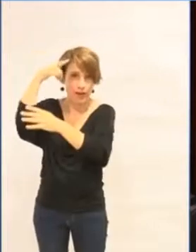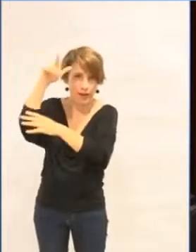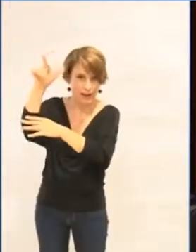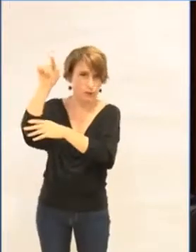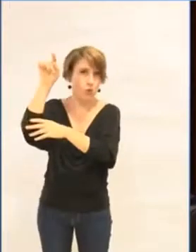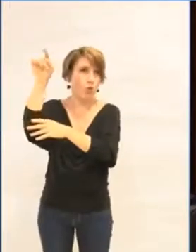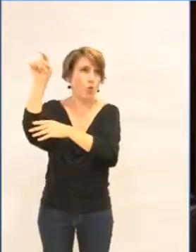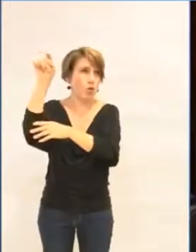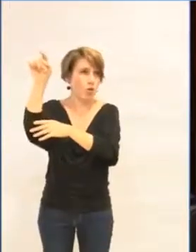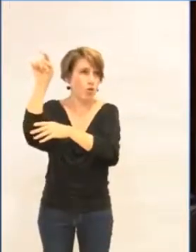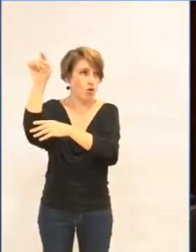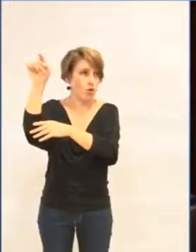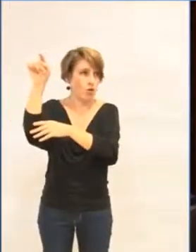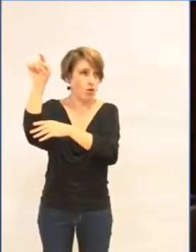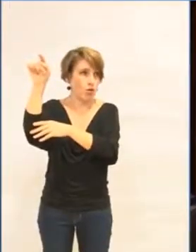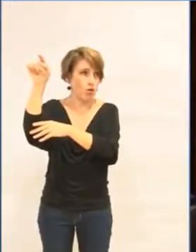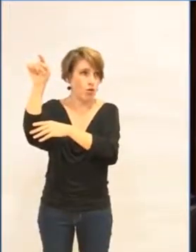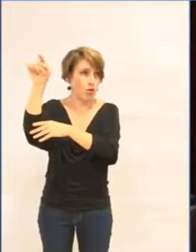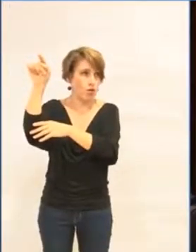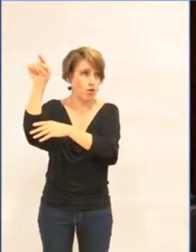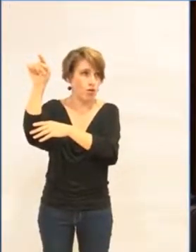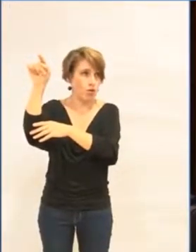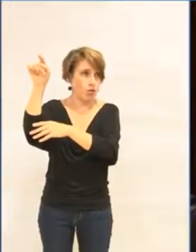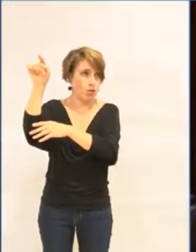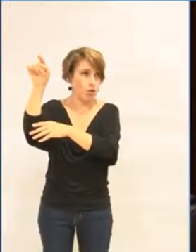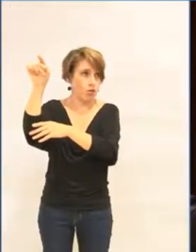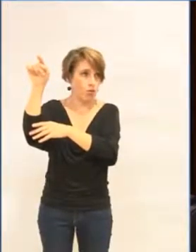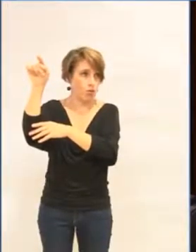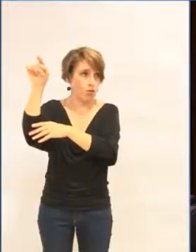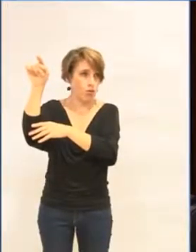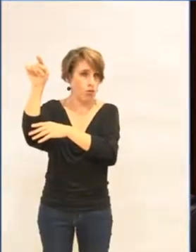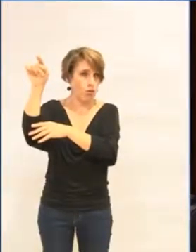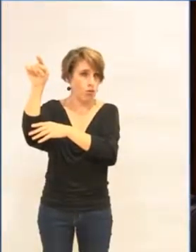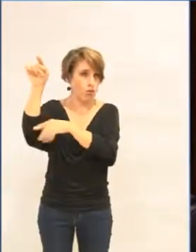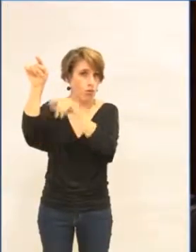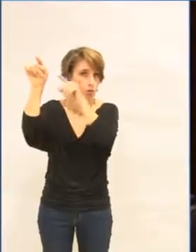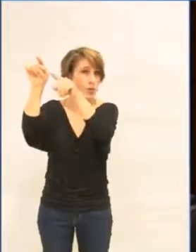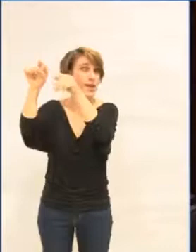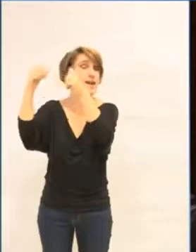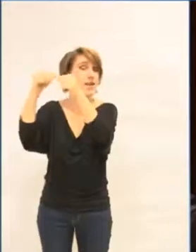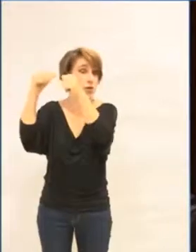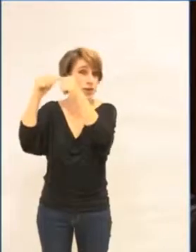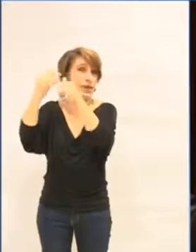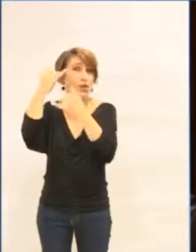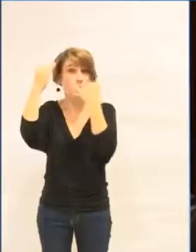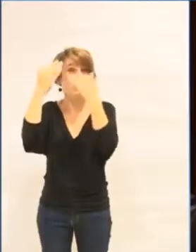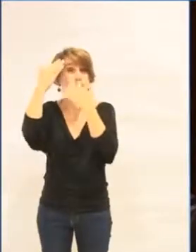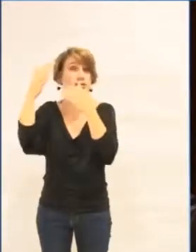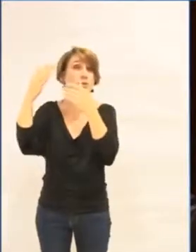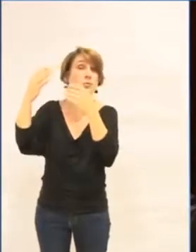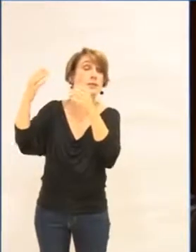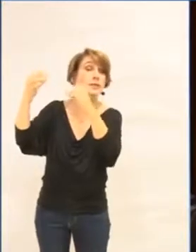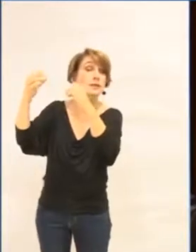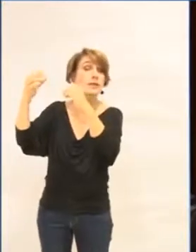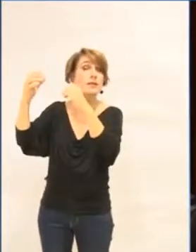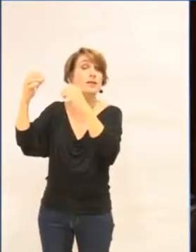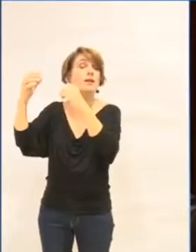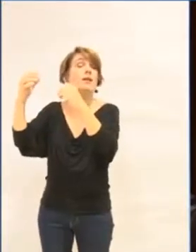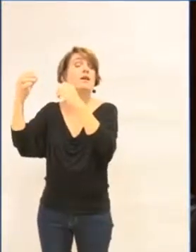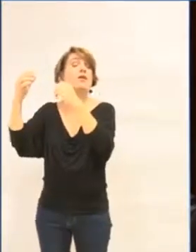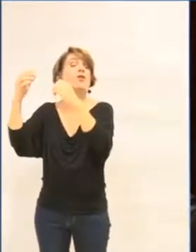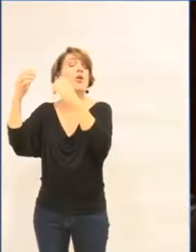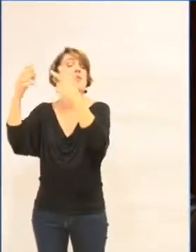fait métropolitain, Alpexpo avait été soutenu et par la métropole, et par le Conseil